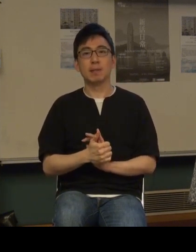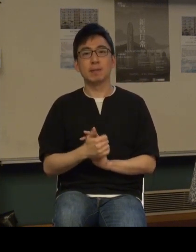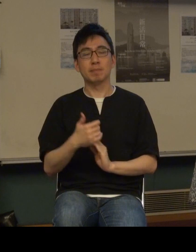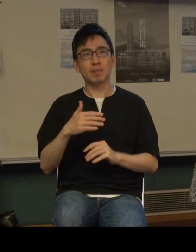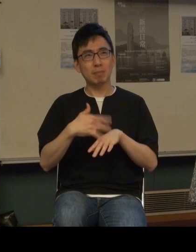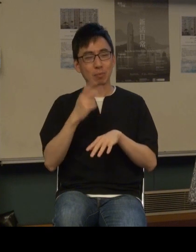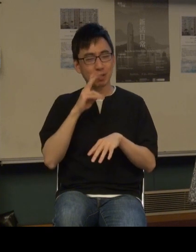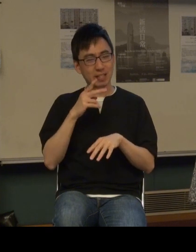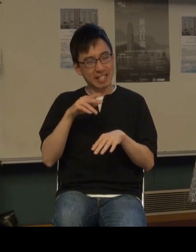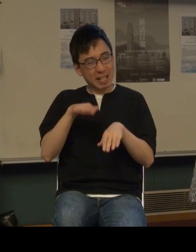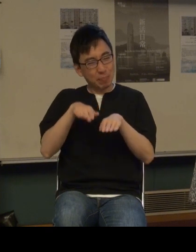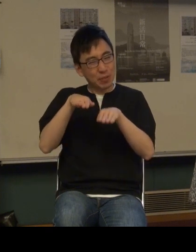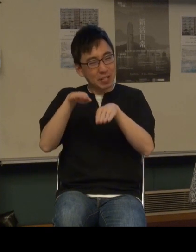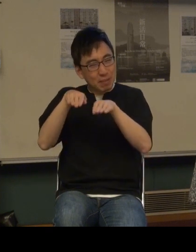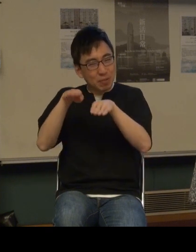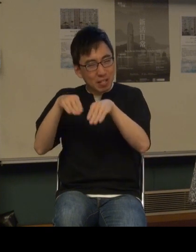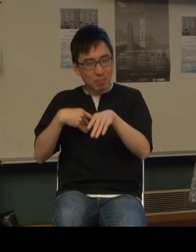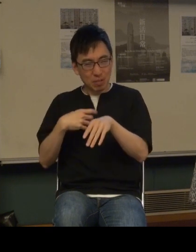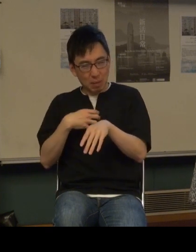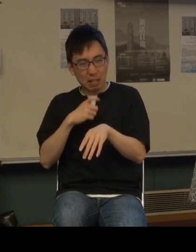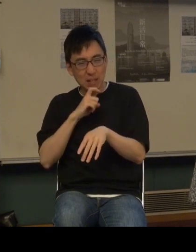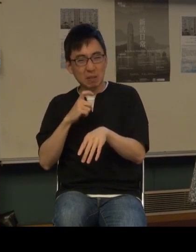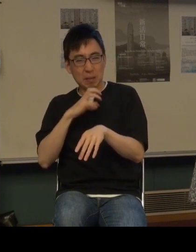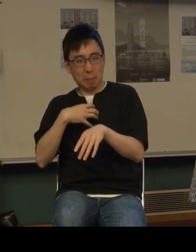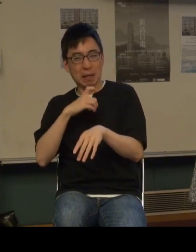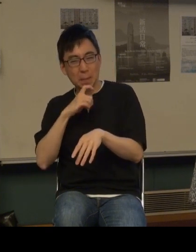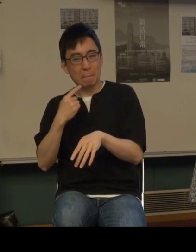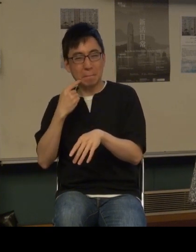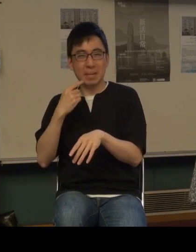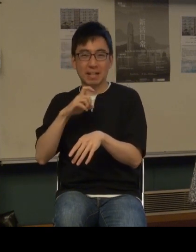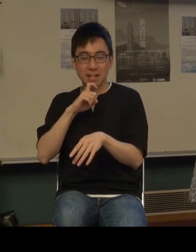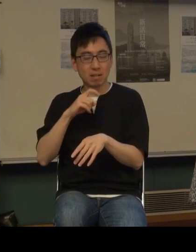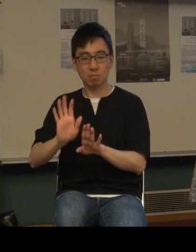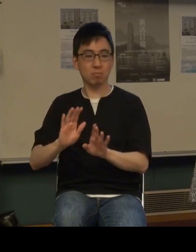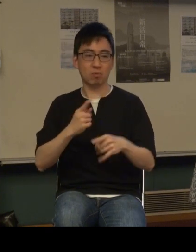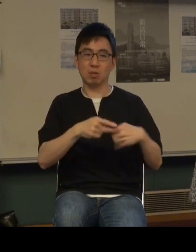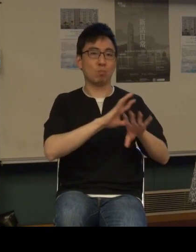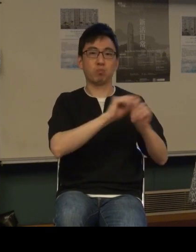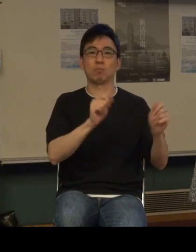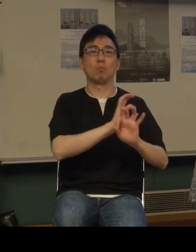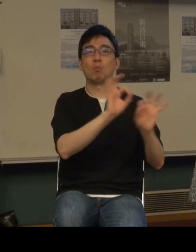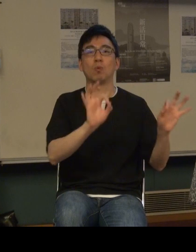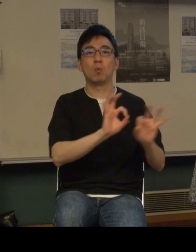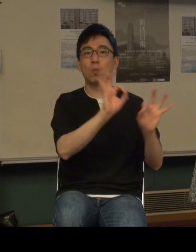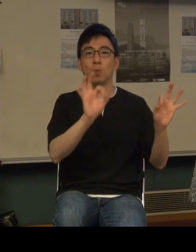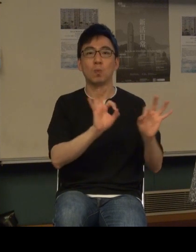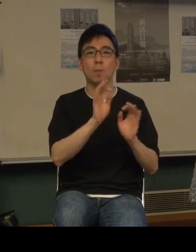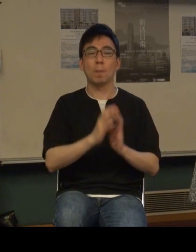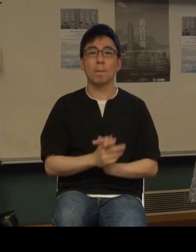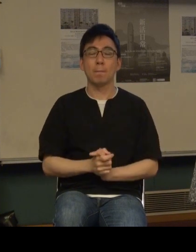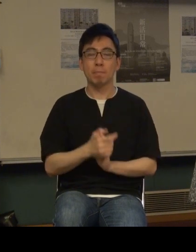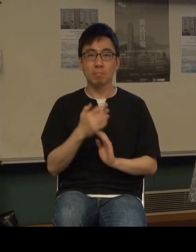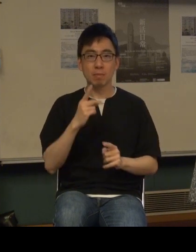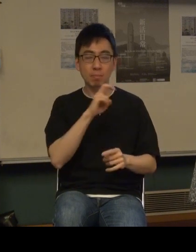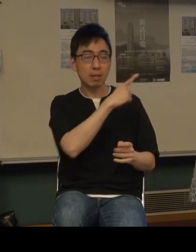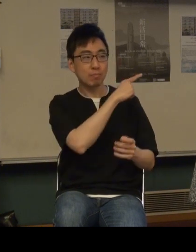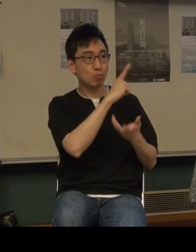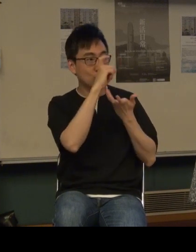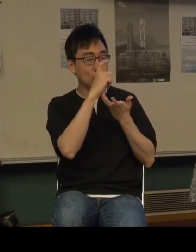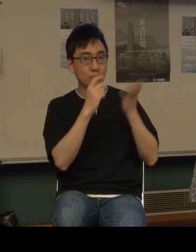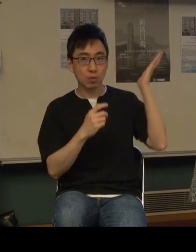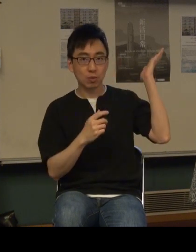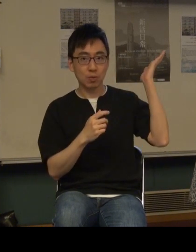到好似一建築，即係古西方古典建築一啲嘅韻味啊，一啲規律咧，完全冇曬。你睇一啲嘅舊相咧，你會